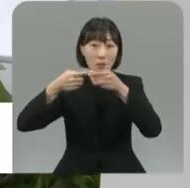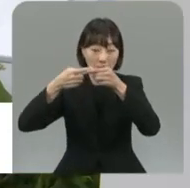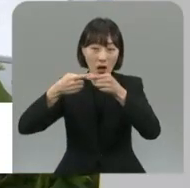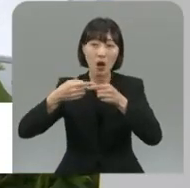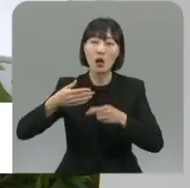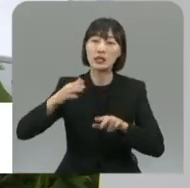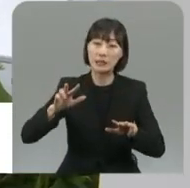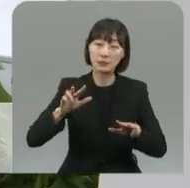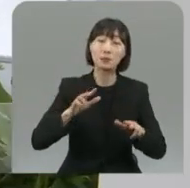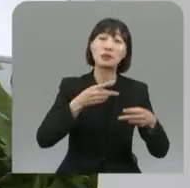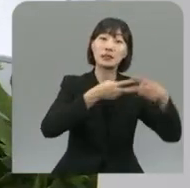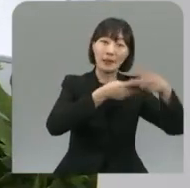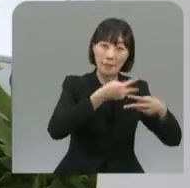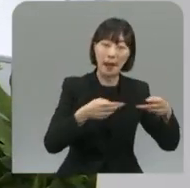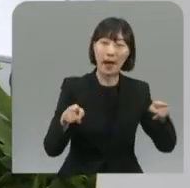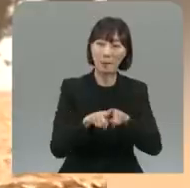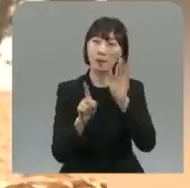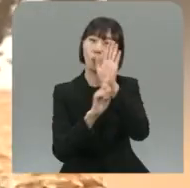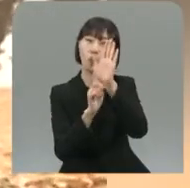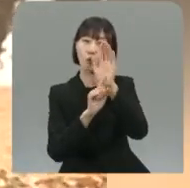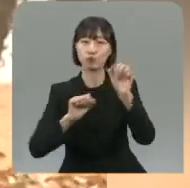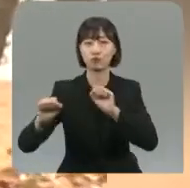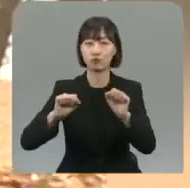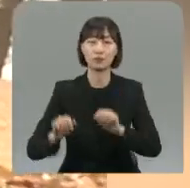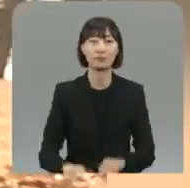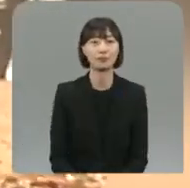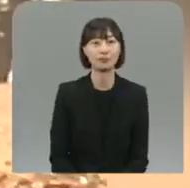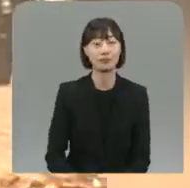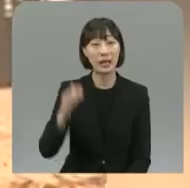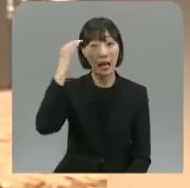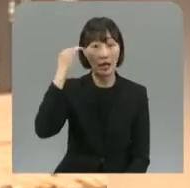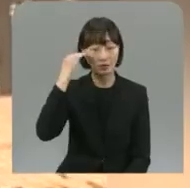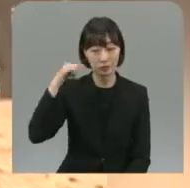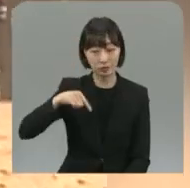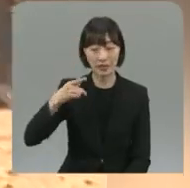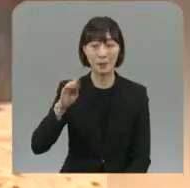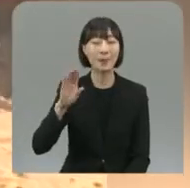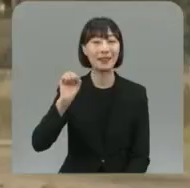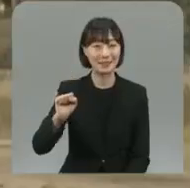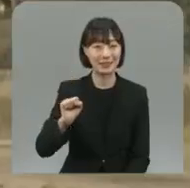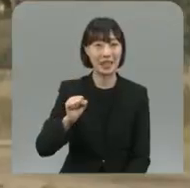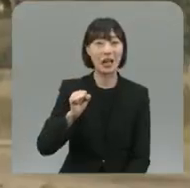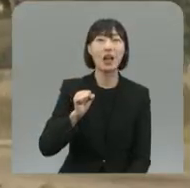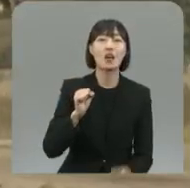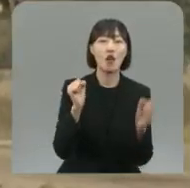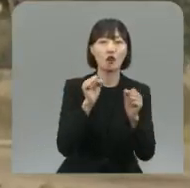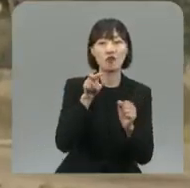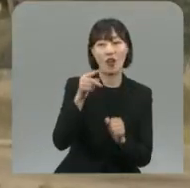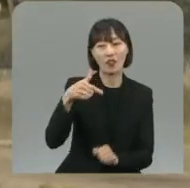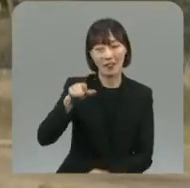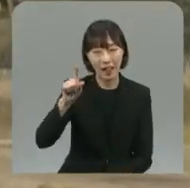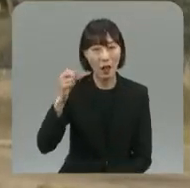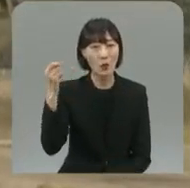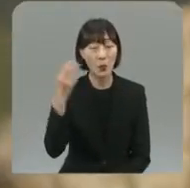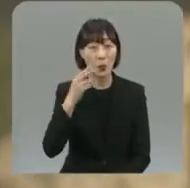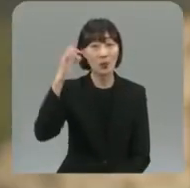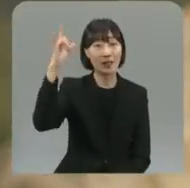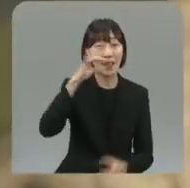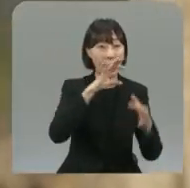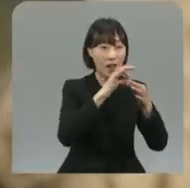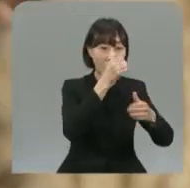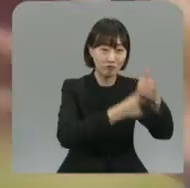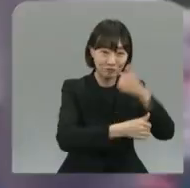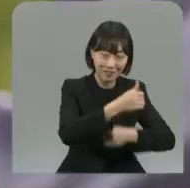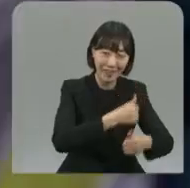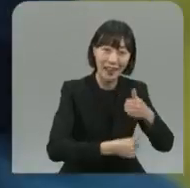当地的推广做好了准备。上海电视节为东亚规模最大的综合性国际电视节活动，韩